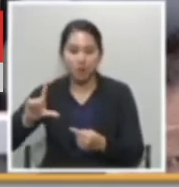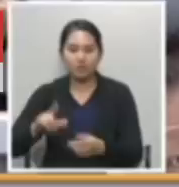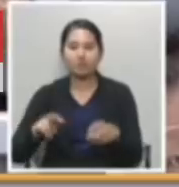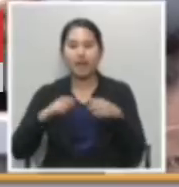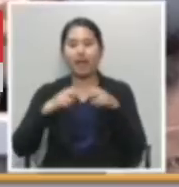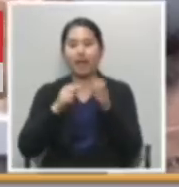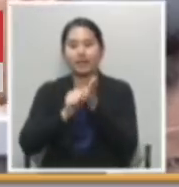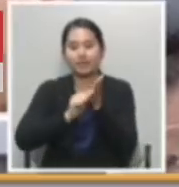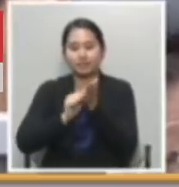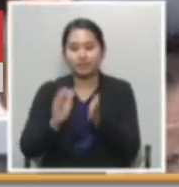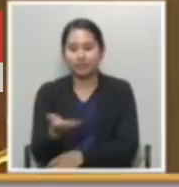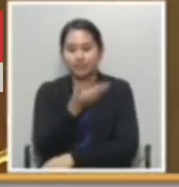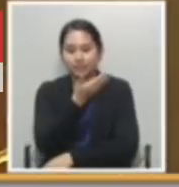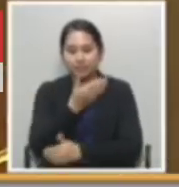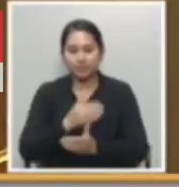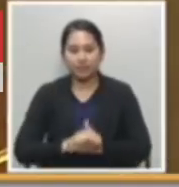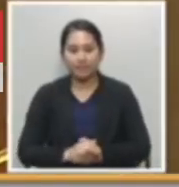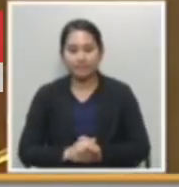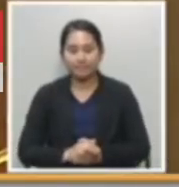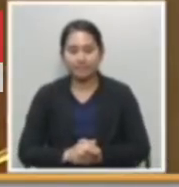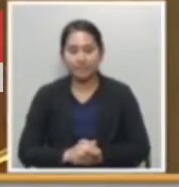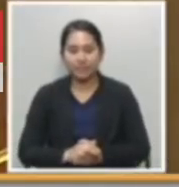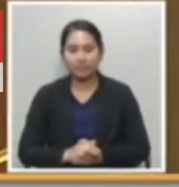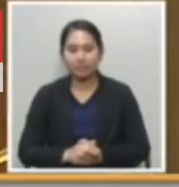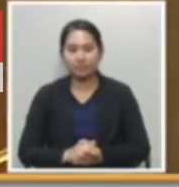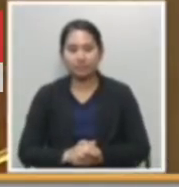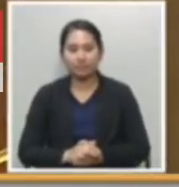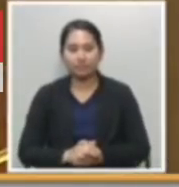ยนะครับเพิ่มงบประมาณให้เขา